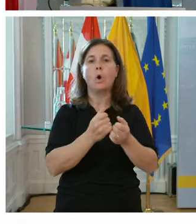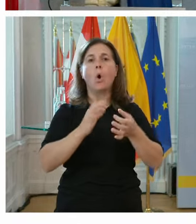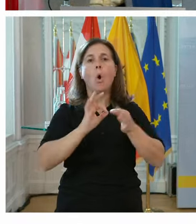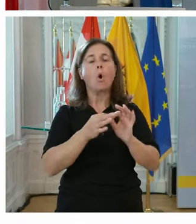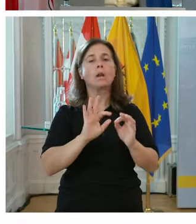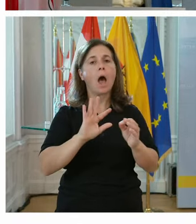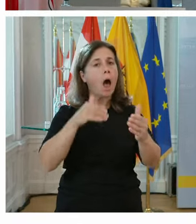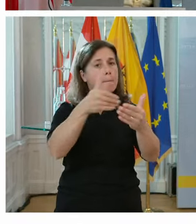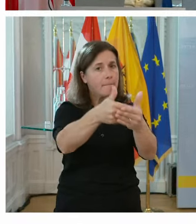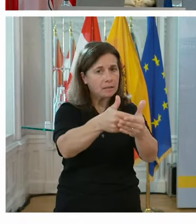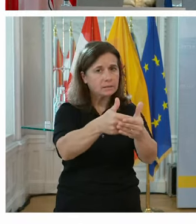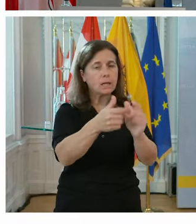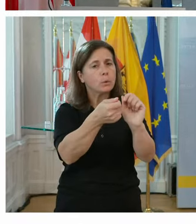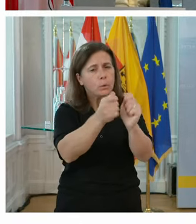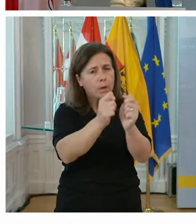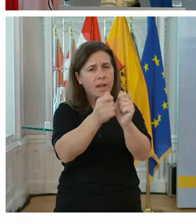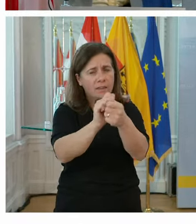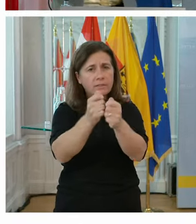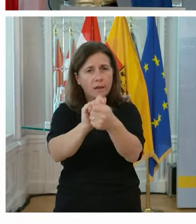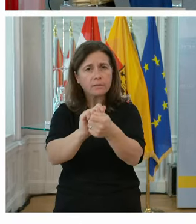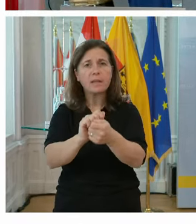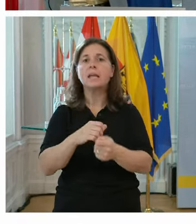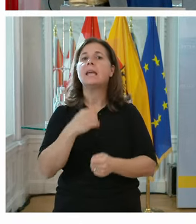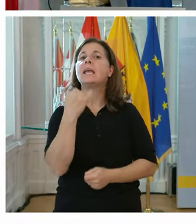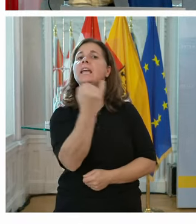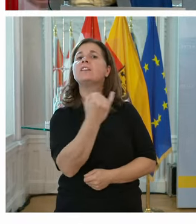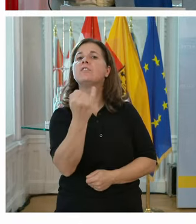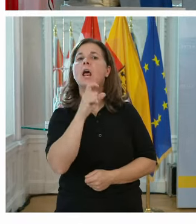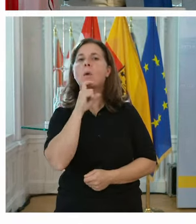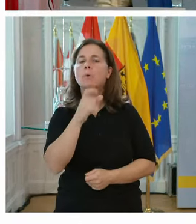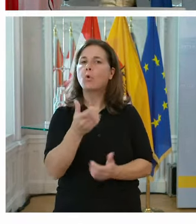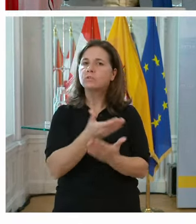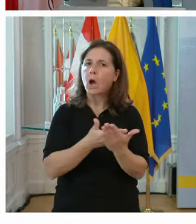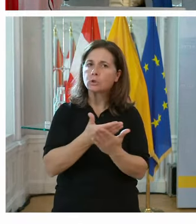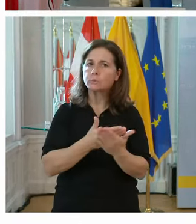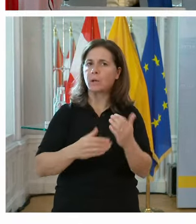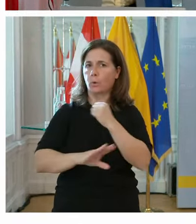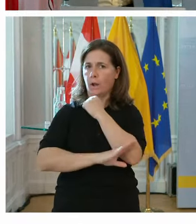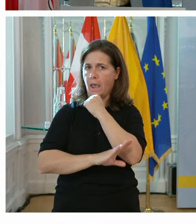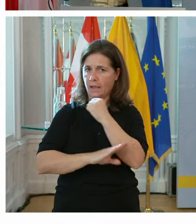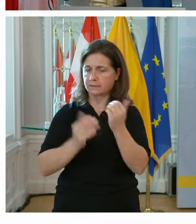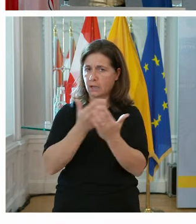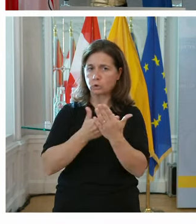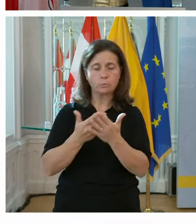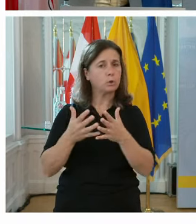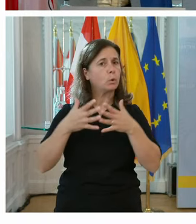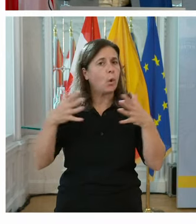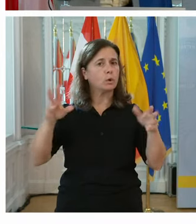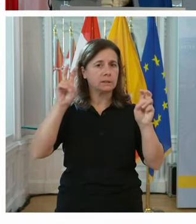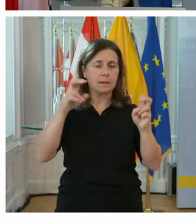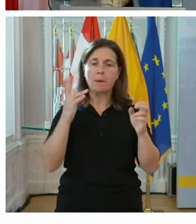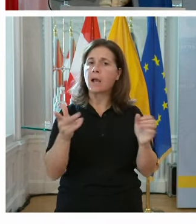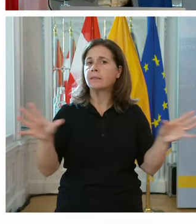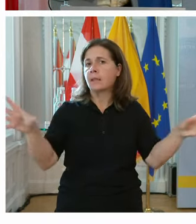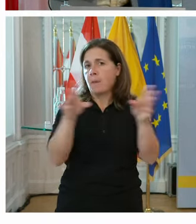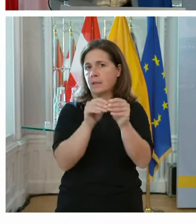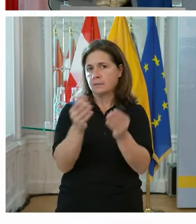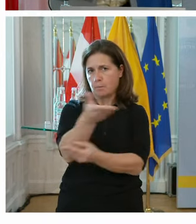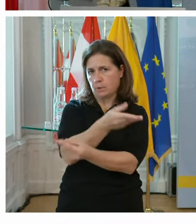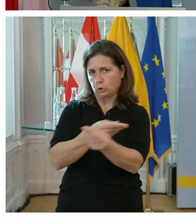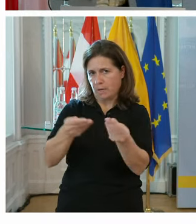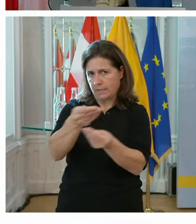zu adaptieren. Die individuelle Berufsausbildung in der Lehrausbildung ist ein Riesenthema. Das sind alles Sachen, die wir uns gemeinsam ansehen können.